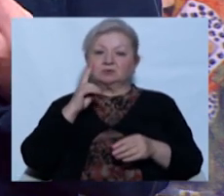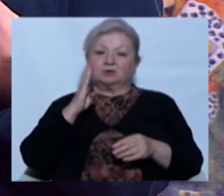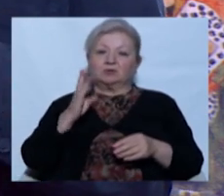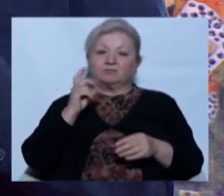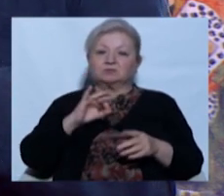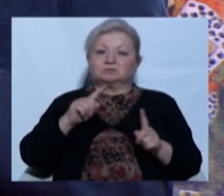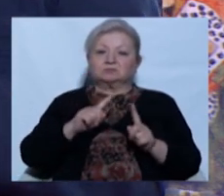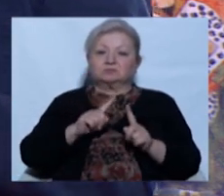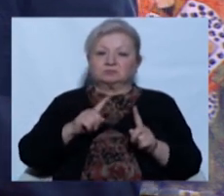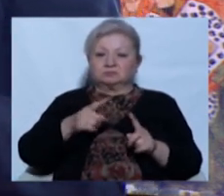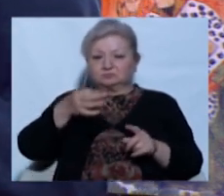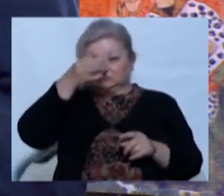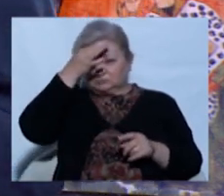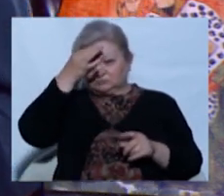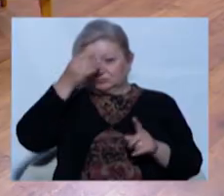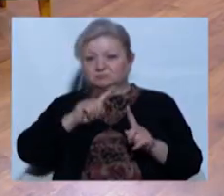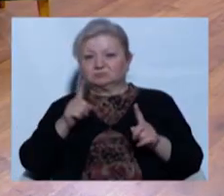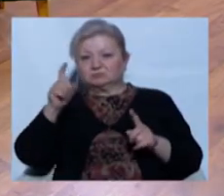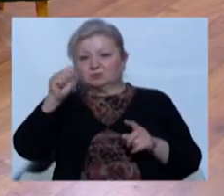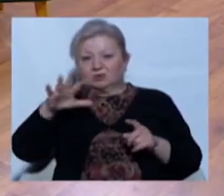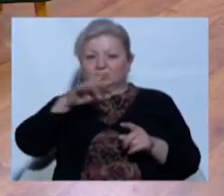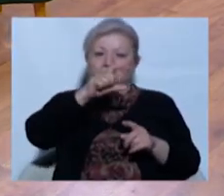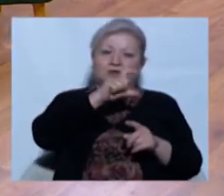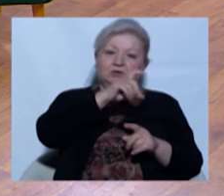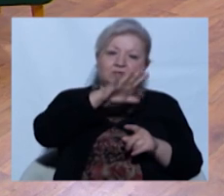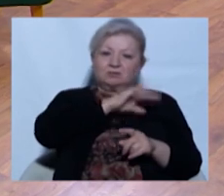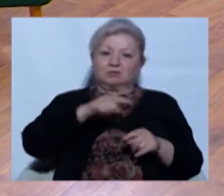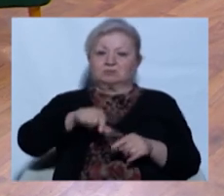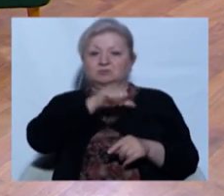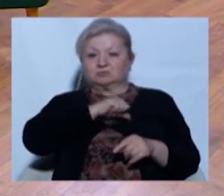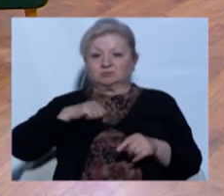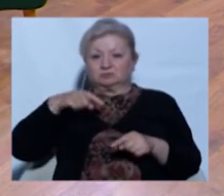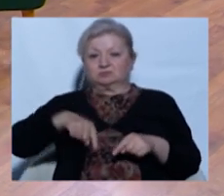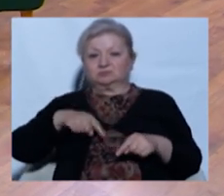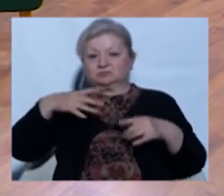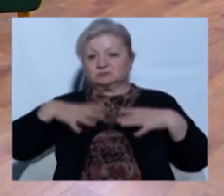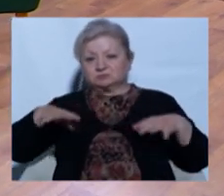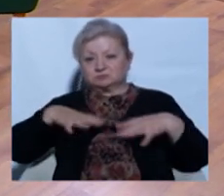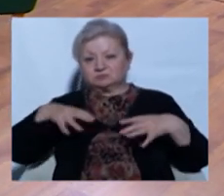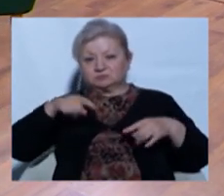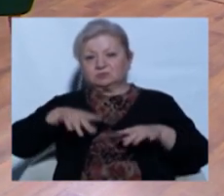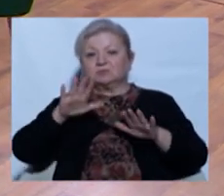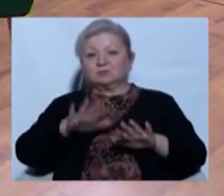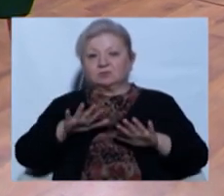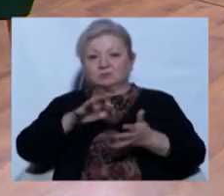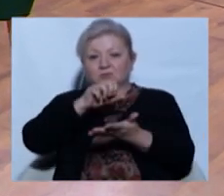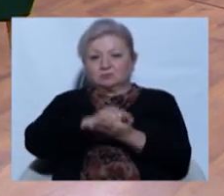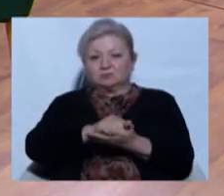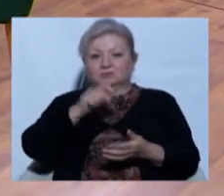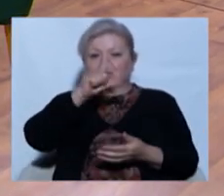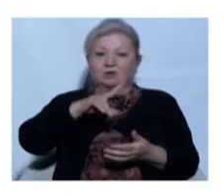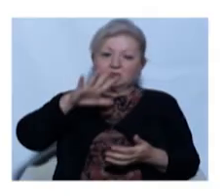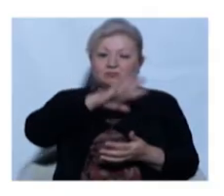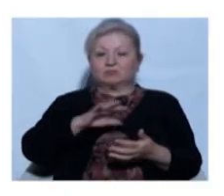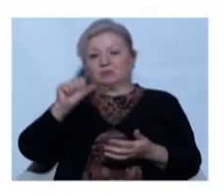რატომ ახსენე ევროპა და აზია? იმიტომ რომ კავკასია თავის მხრივ და მათ შორის საქართველოც მდებარეობს აი ევროპისა